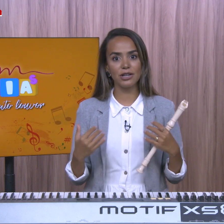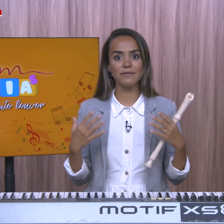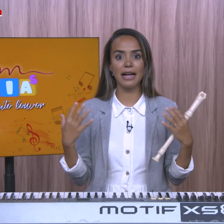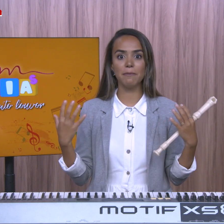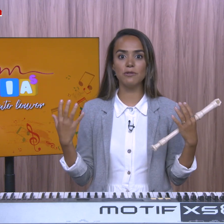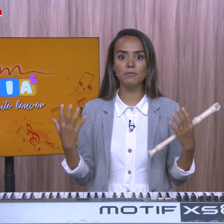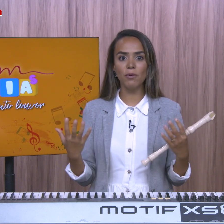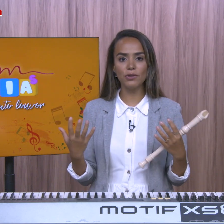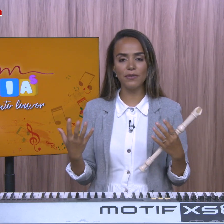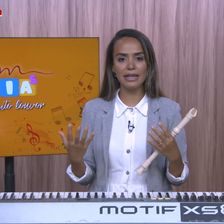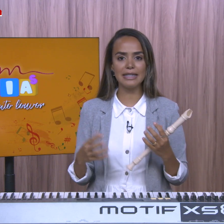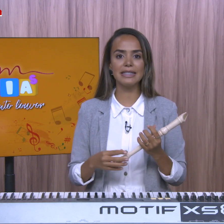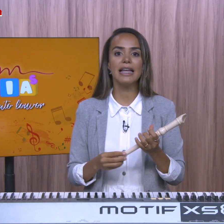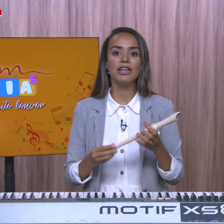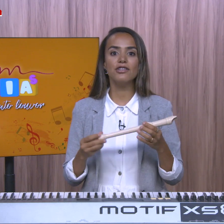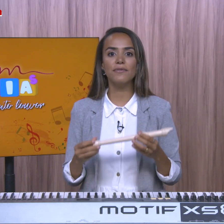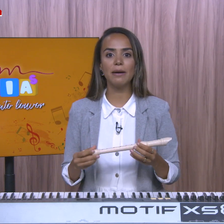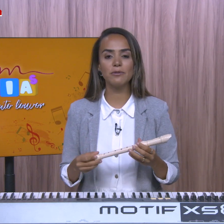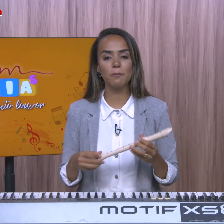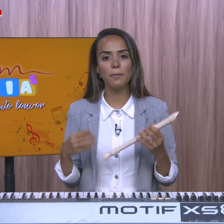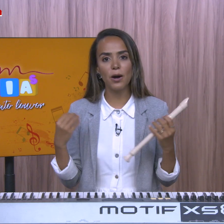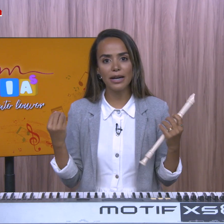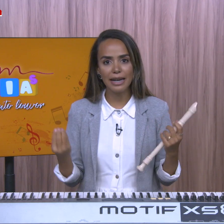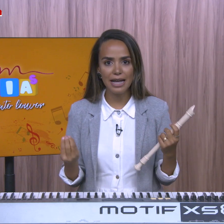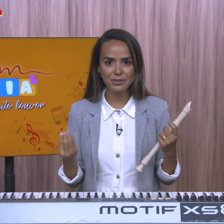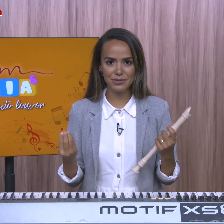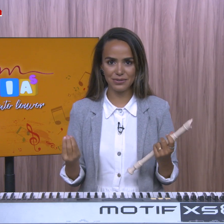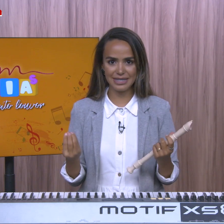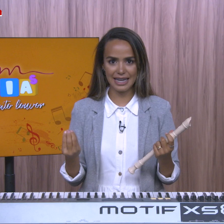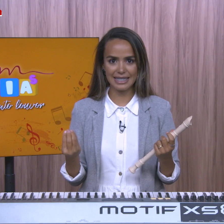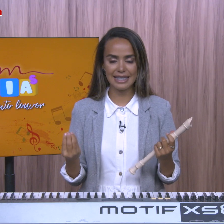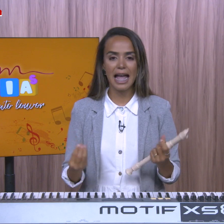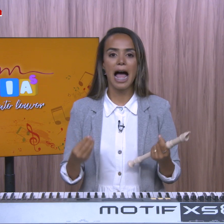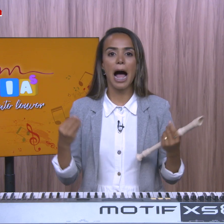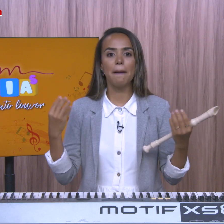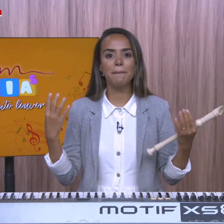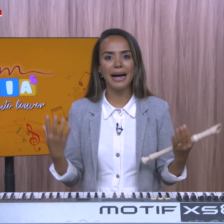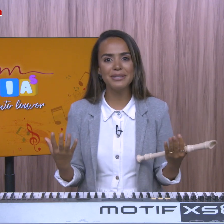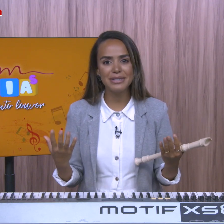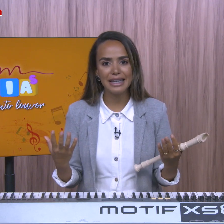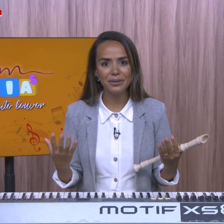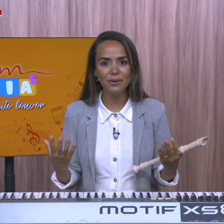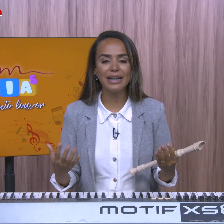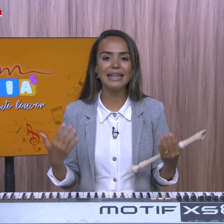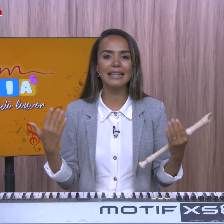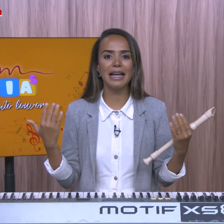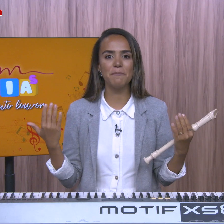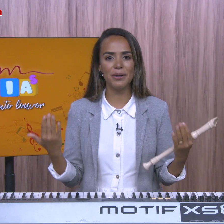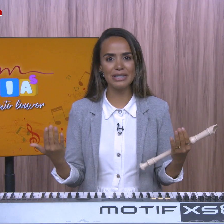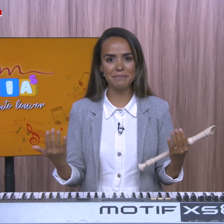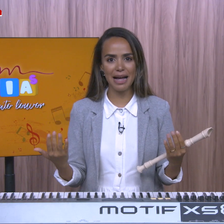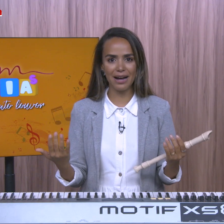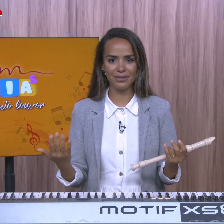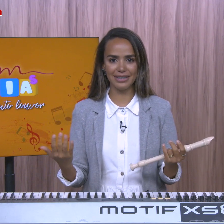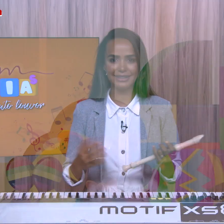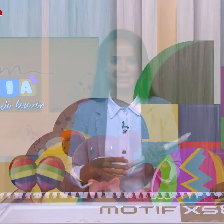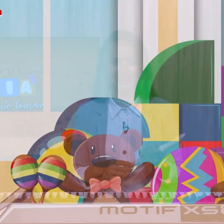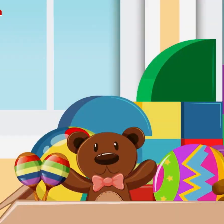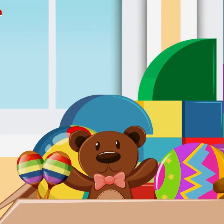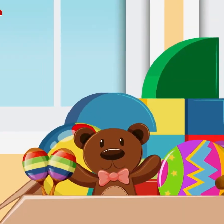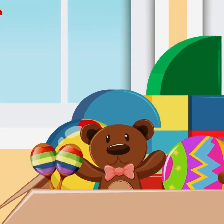enregistrer, filmer et nous envoyer, nous allons être très heureux de voir votre progrès. La paix du Seigneur et à la prochaine